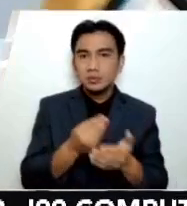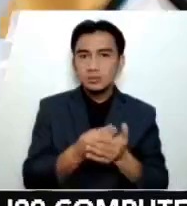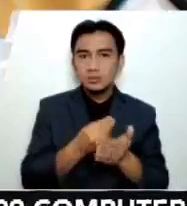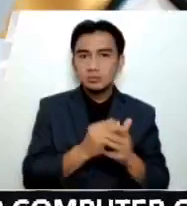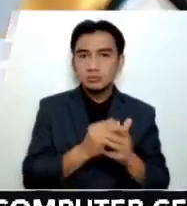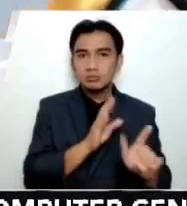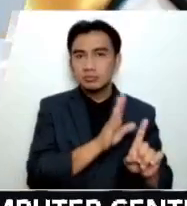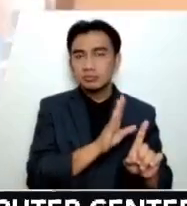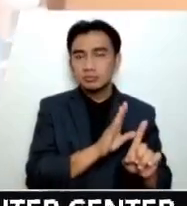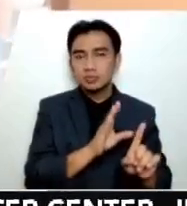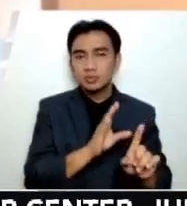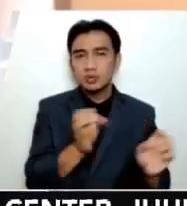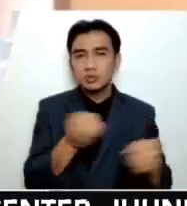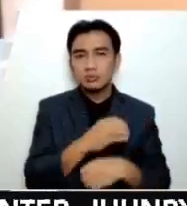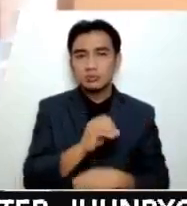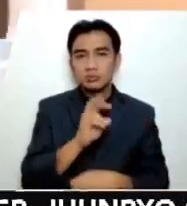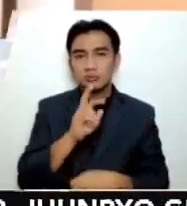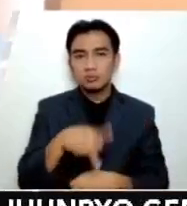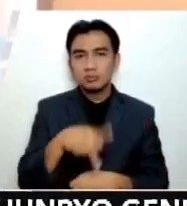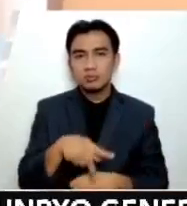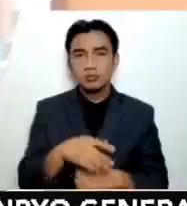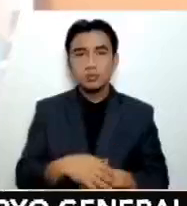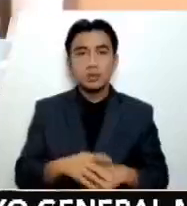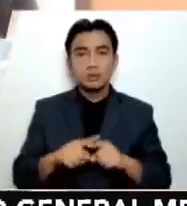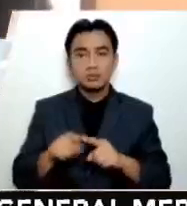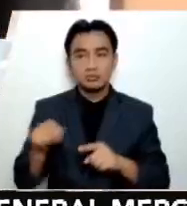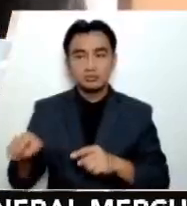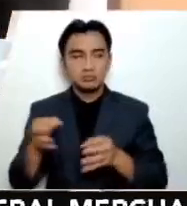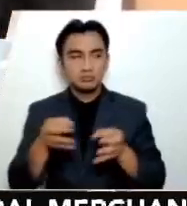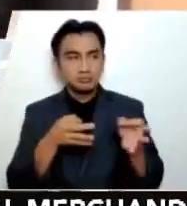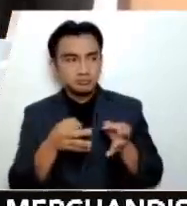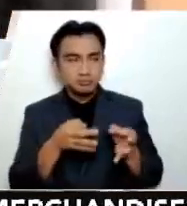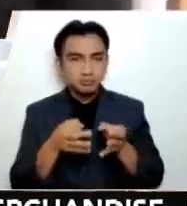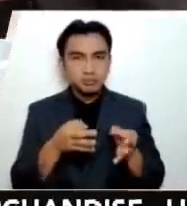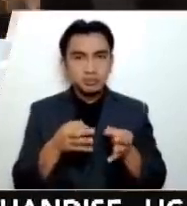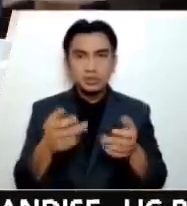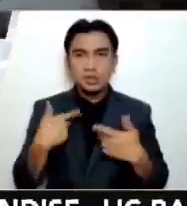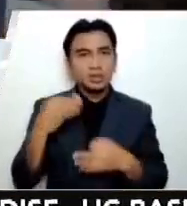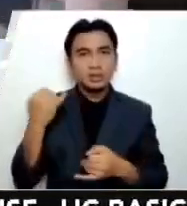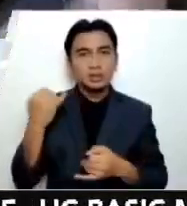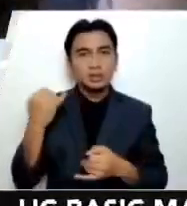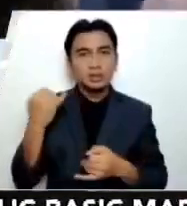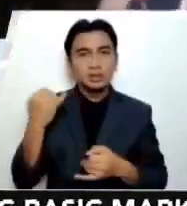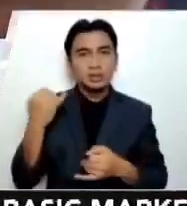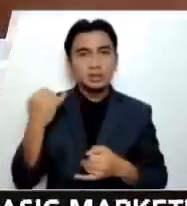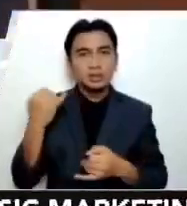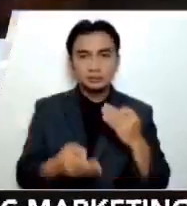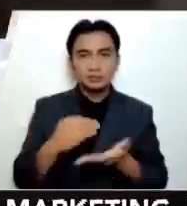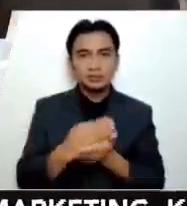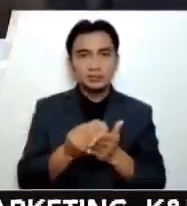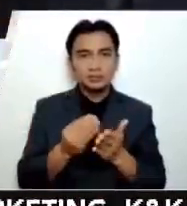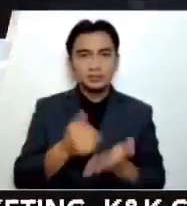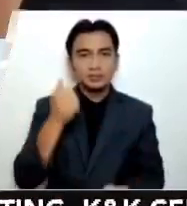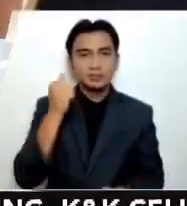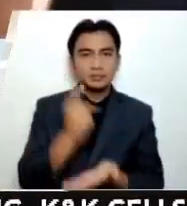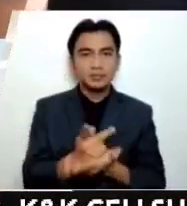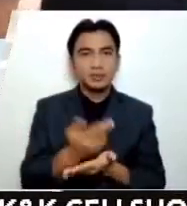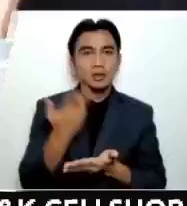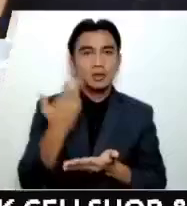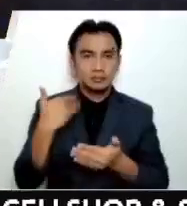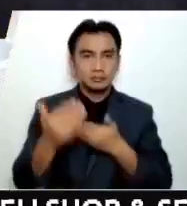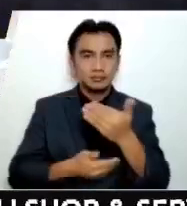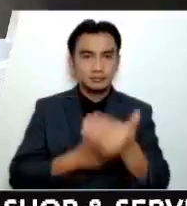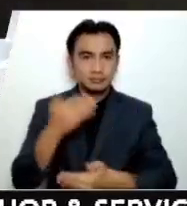Pero paglilinaw ni Kimbo, hindi pa pinalang budget at sasalang pa ito sa plenaryo. Patuloy naming kinukuha ang panik